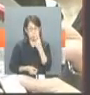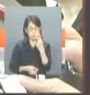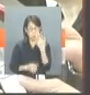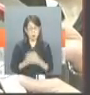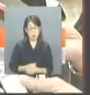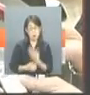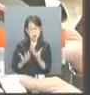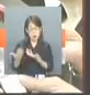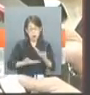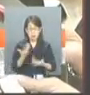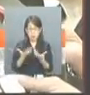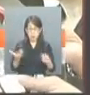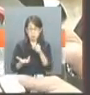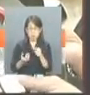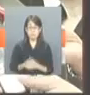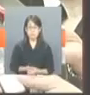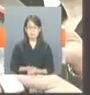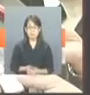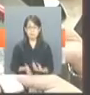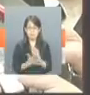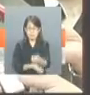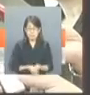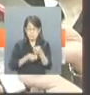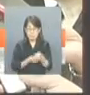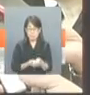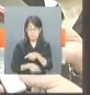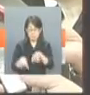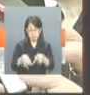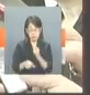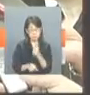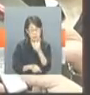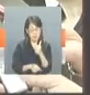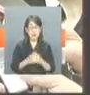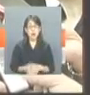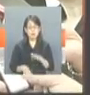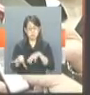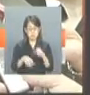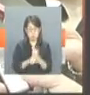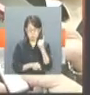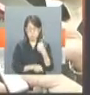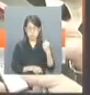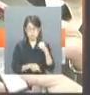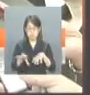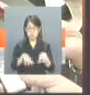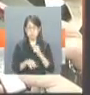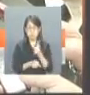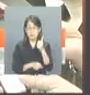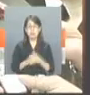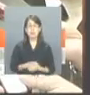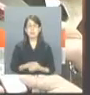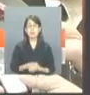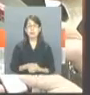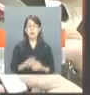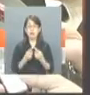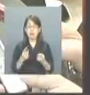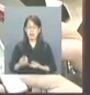ค้านะครับจะมีเสถียรภาพมากน้อยแค่ไหนถ้ามีเสถียรภาพมากเนี่ยนะครับนะฮะแล้วก็ราคา